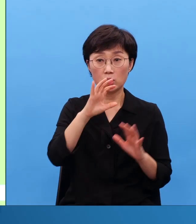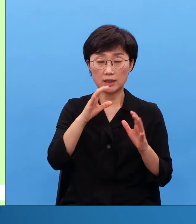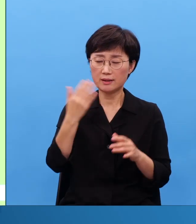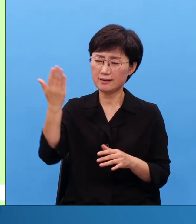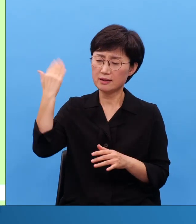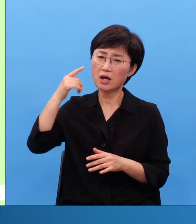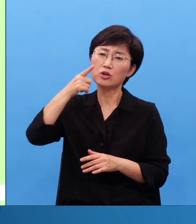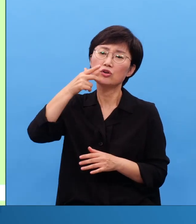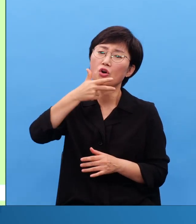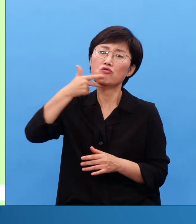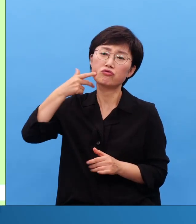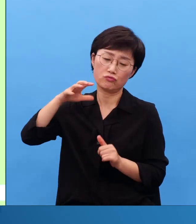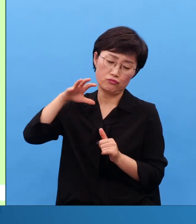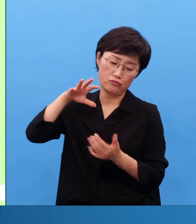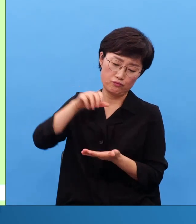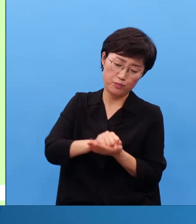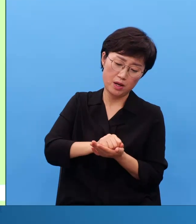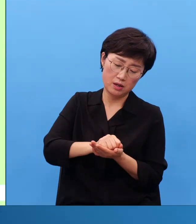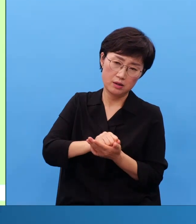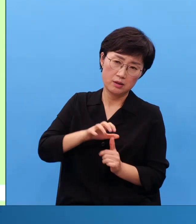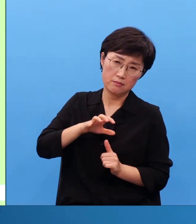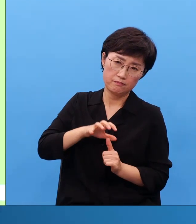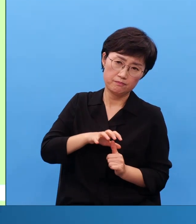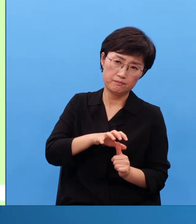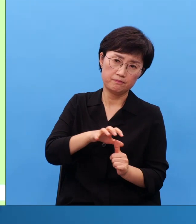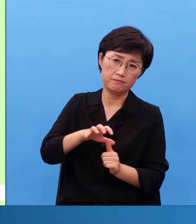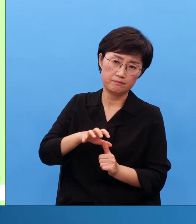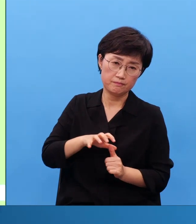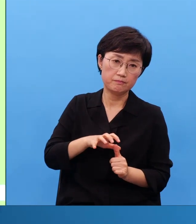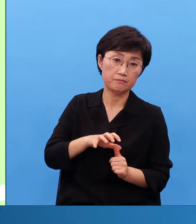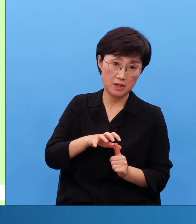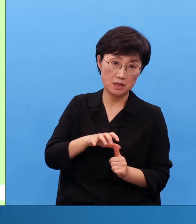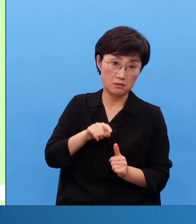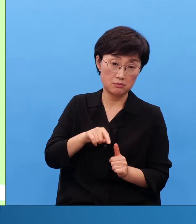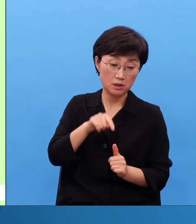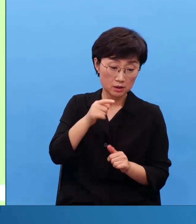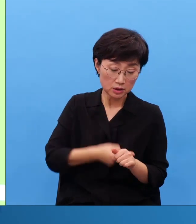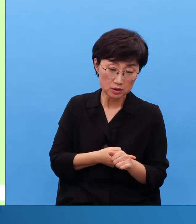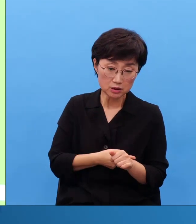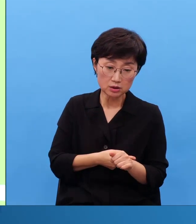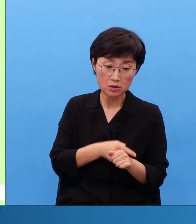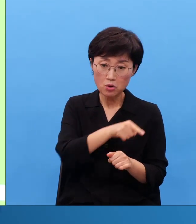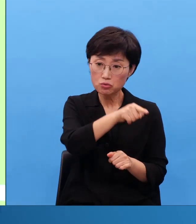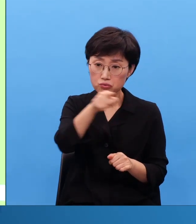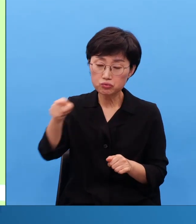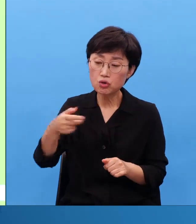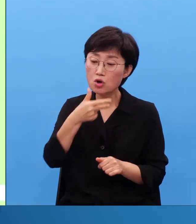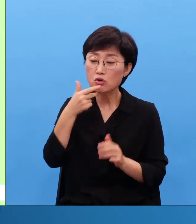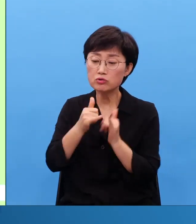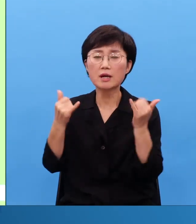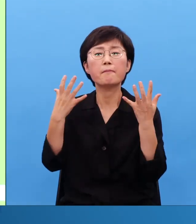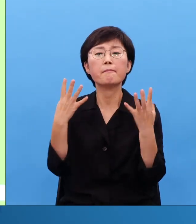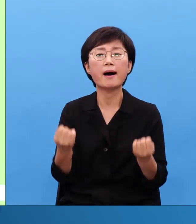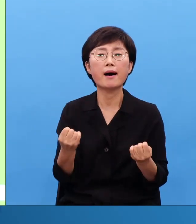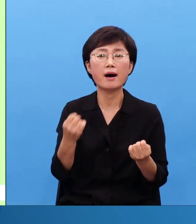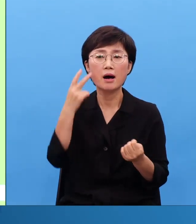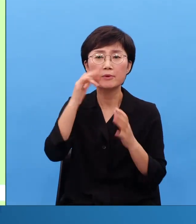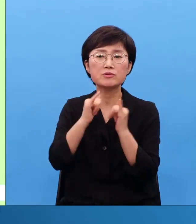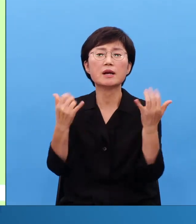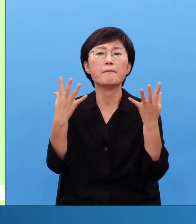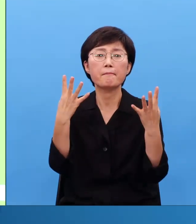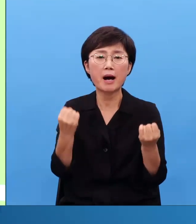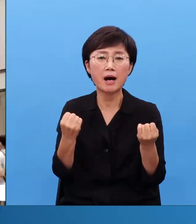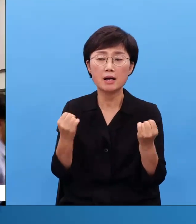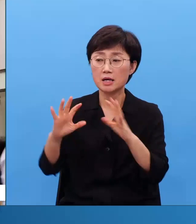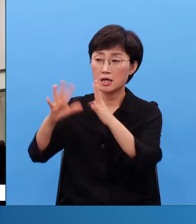식민지로 지냈어. 그래서 영국 사람도 홍콩에 오고 미국 사람도 오고 많은 나라 사람들이